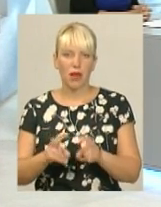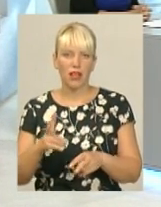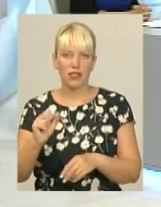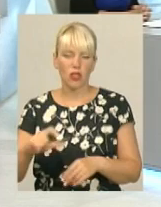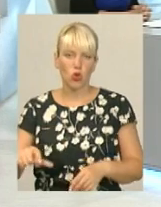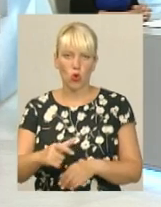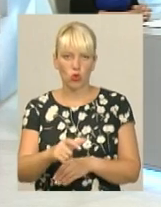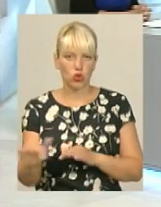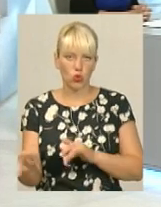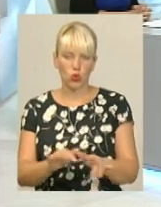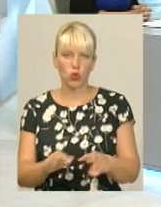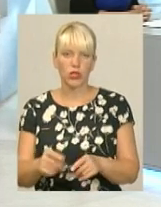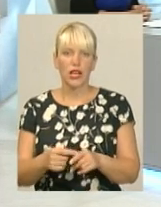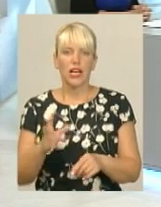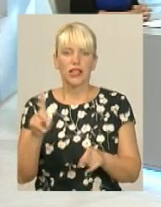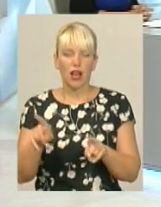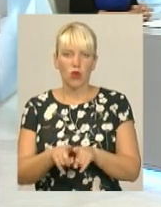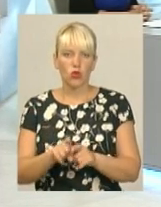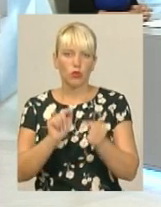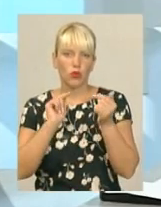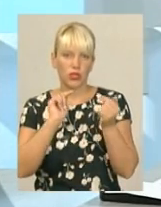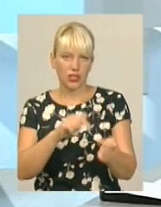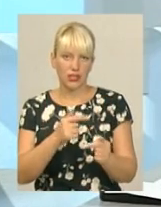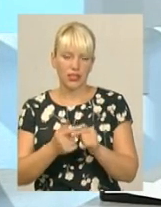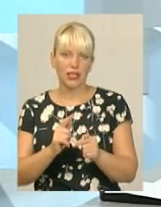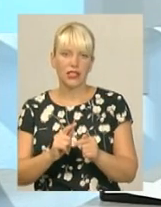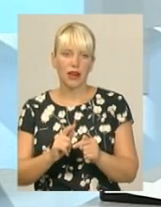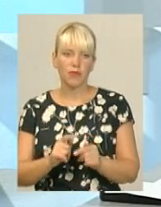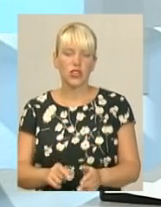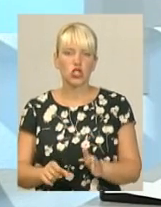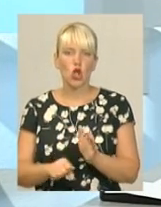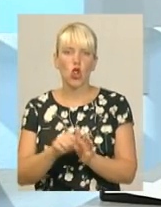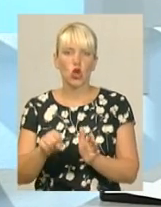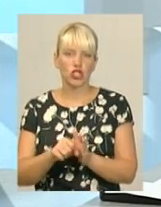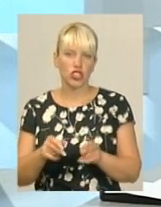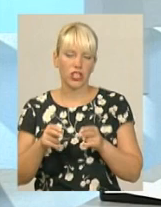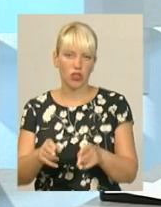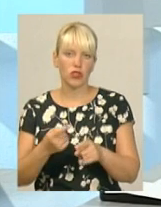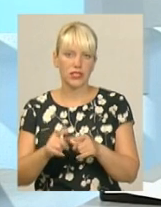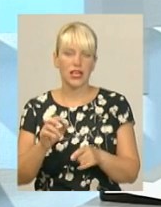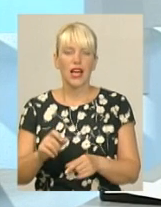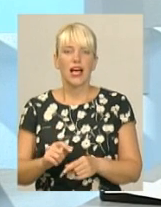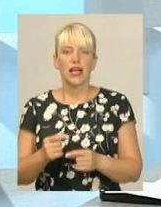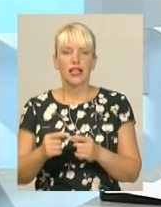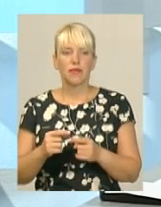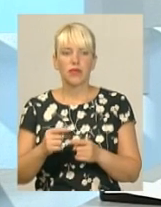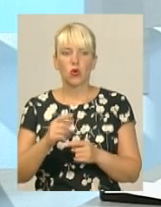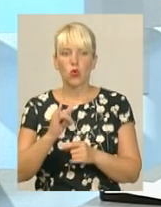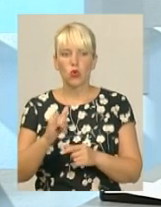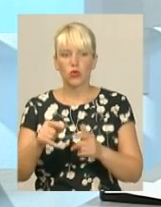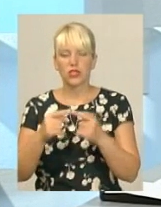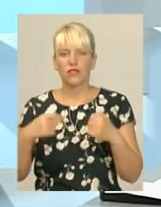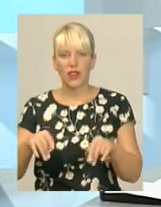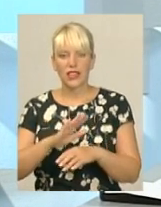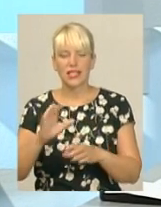Наступний напрямок – це протидія організованій злочинності. Наступний напрямок – протидія кваліфікованим злочинам у сфері незаконного